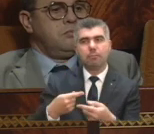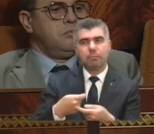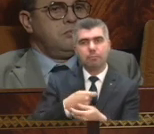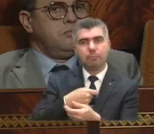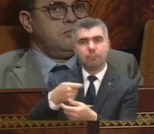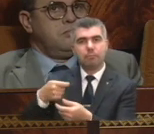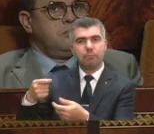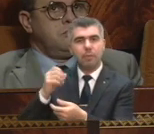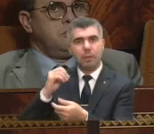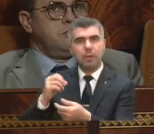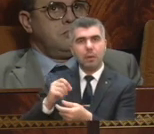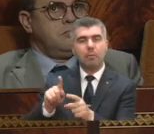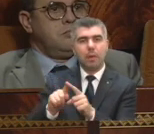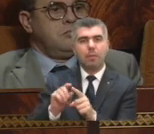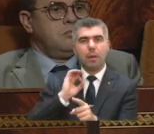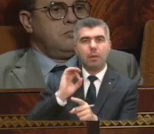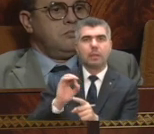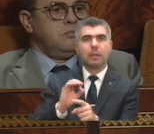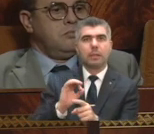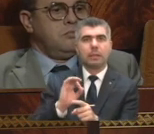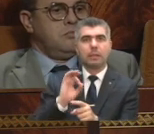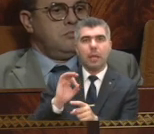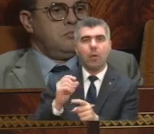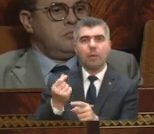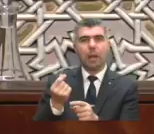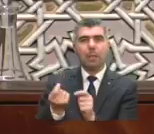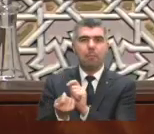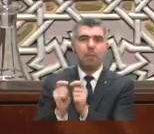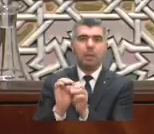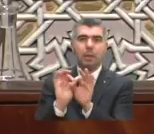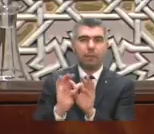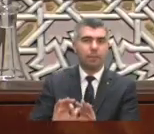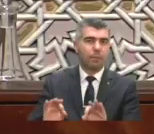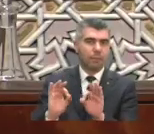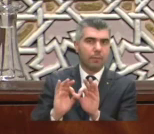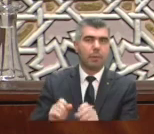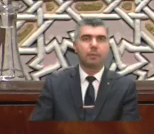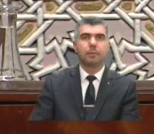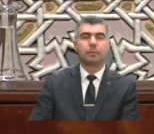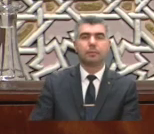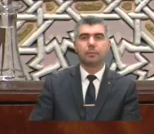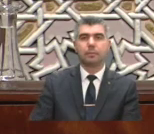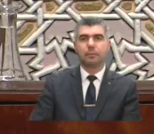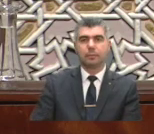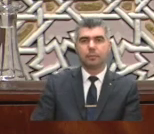مع الحفاظ على القدرة الشرائية للمواطنين؟ تفضلوا سيد.